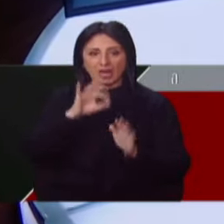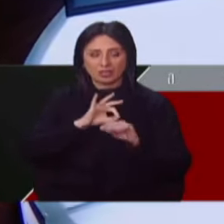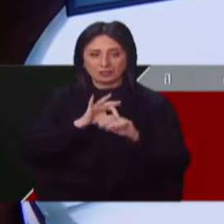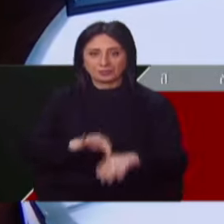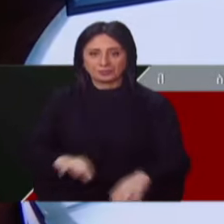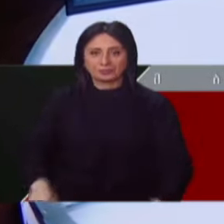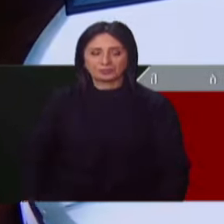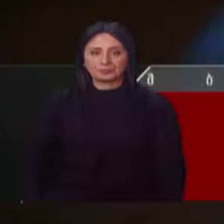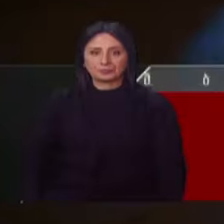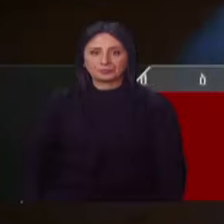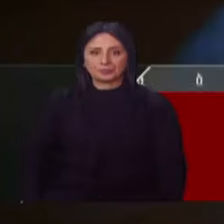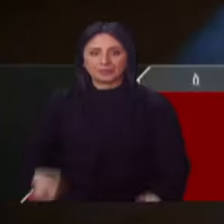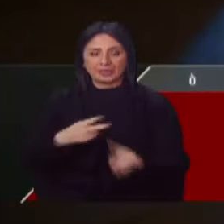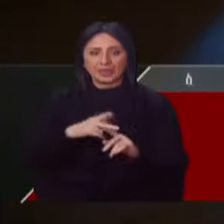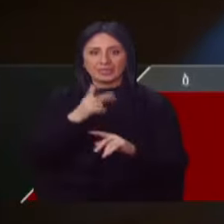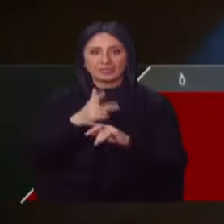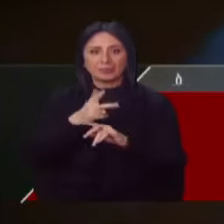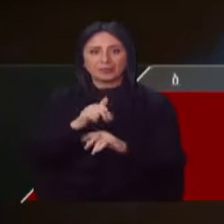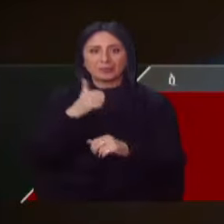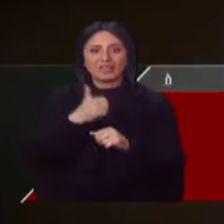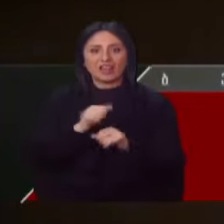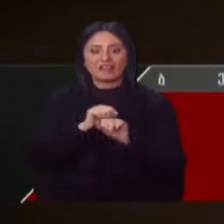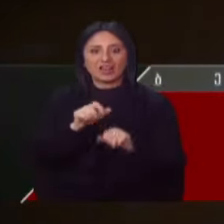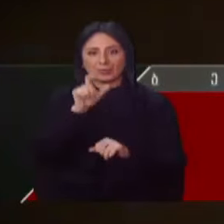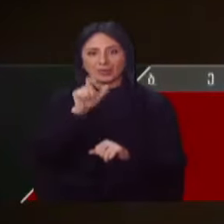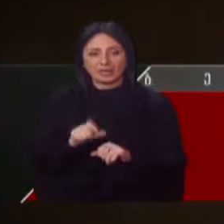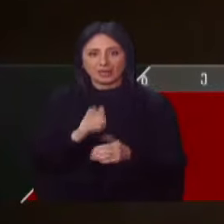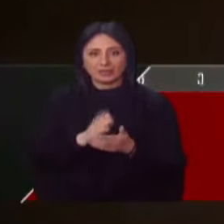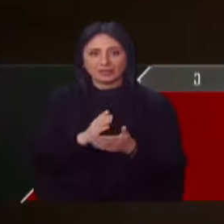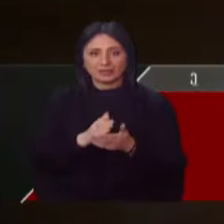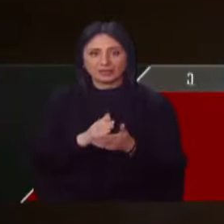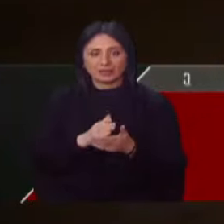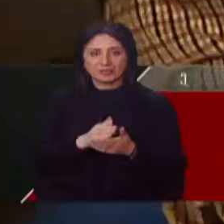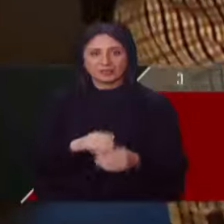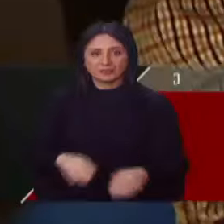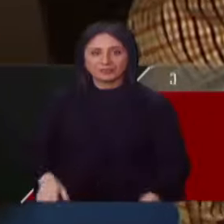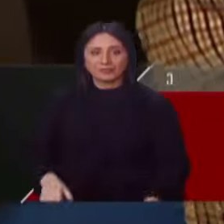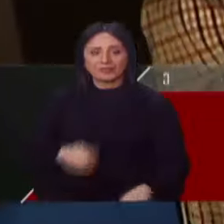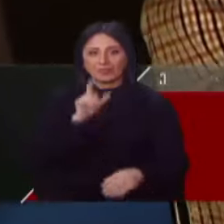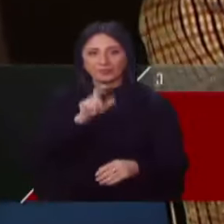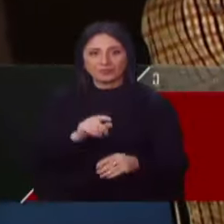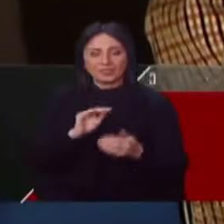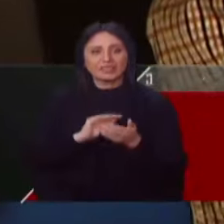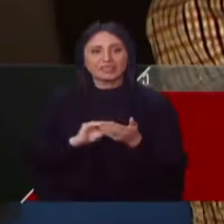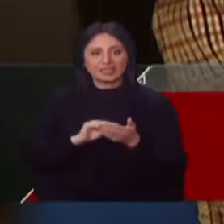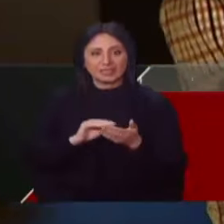Gaimarteba. Es film se este în tavarig media. Elene. Romelit